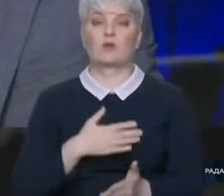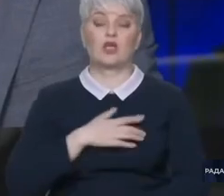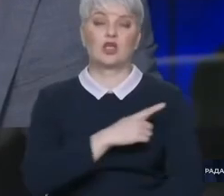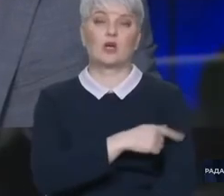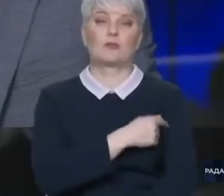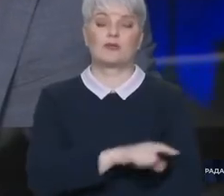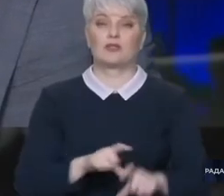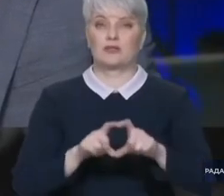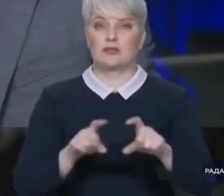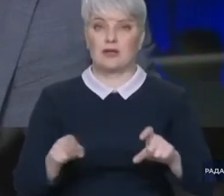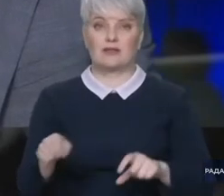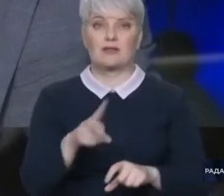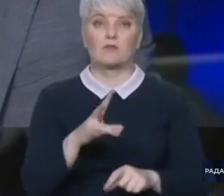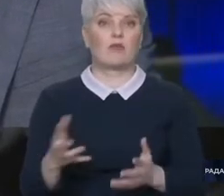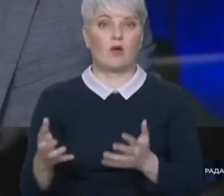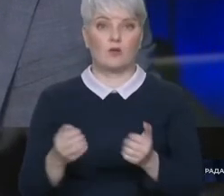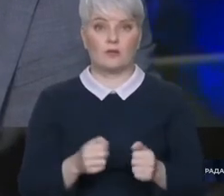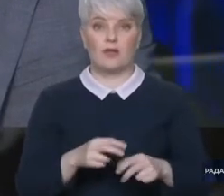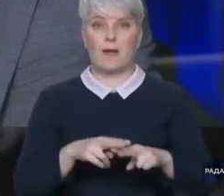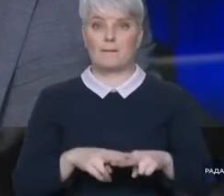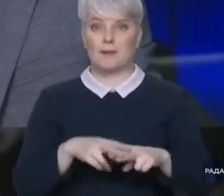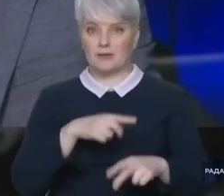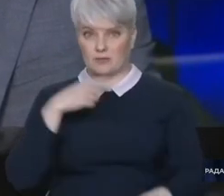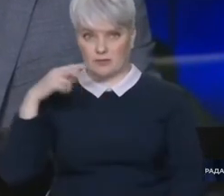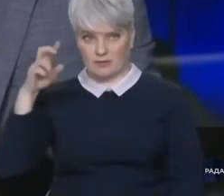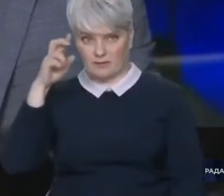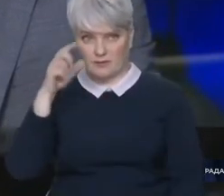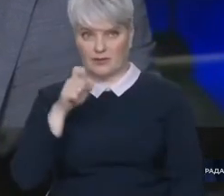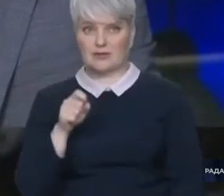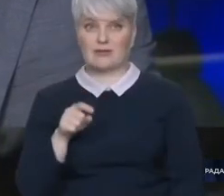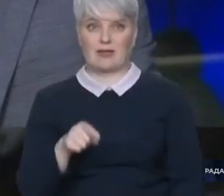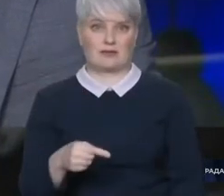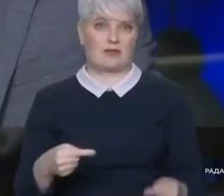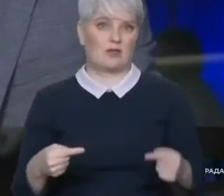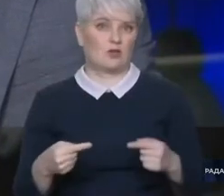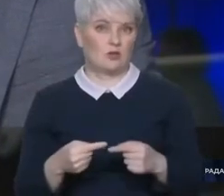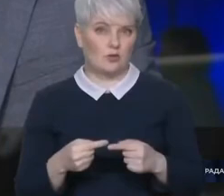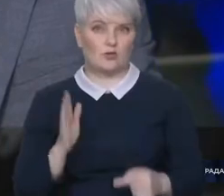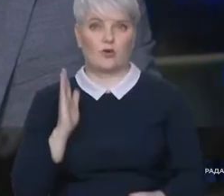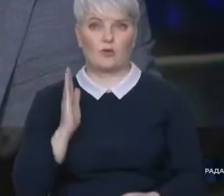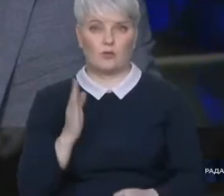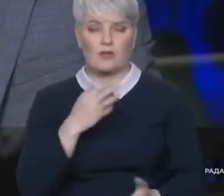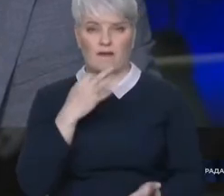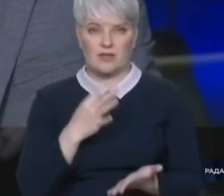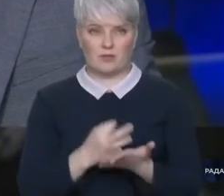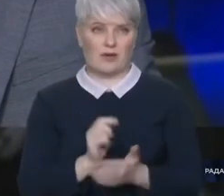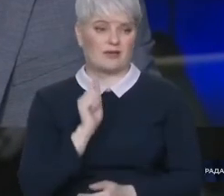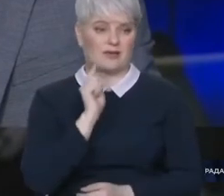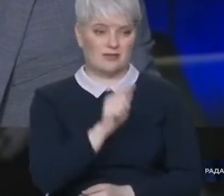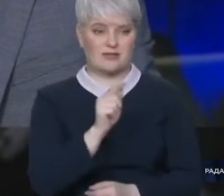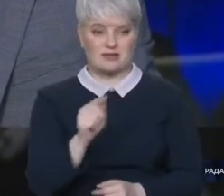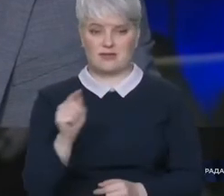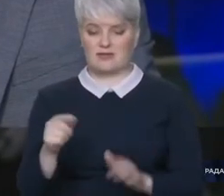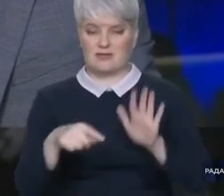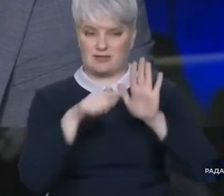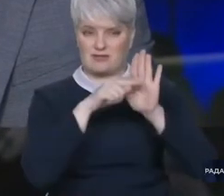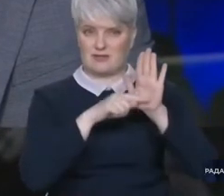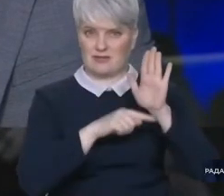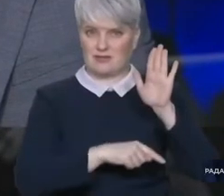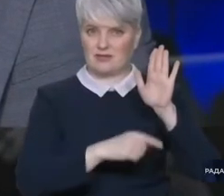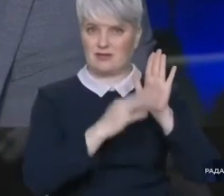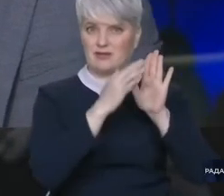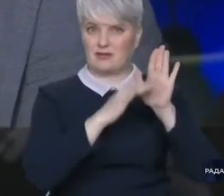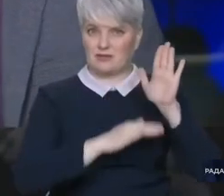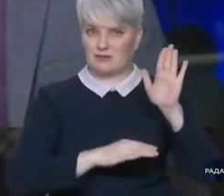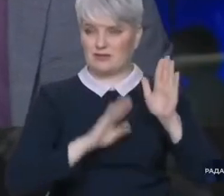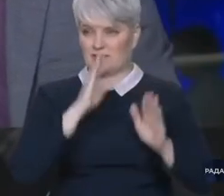медичних закладів тим, хто не отримали паспорт РФ, то за це точно будуть відповідати саме ці зрадники з цих переліків і